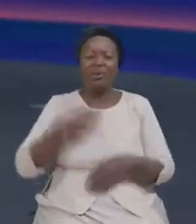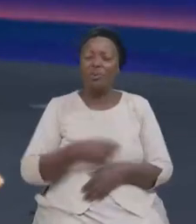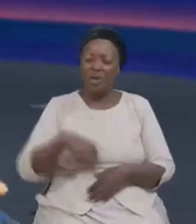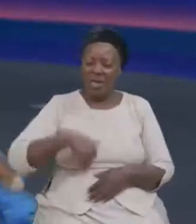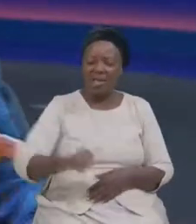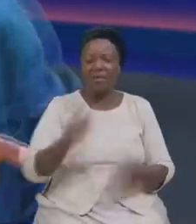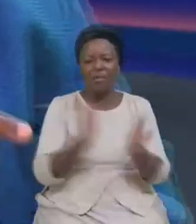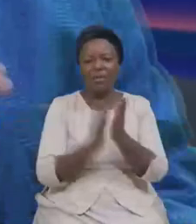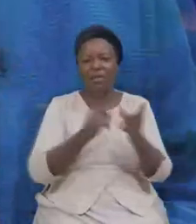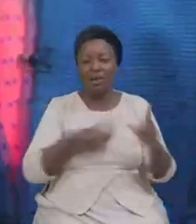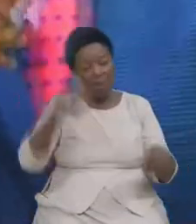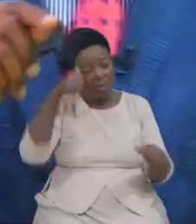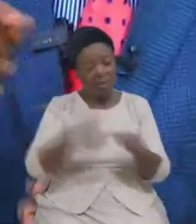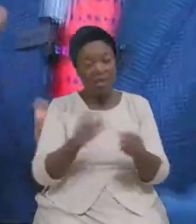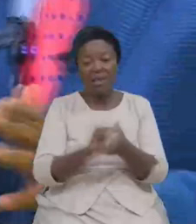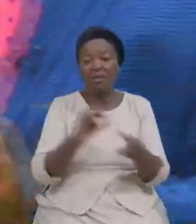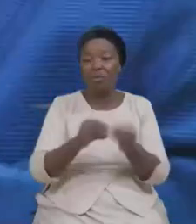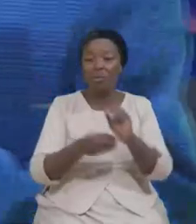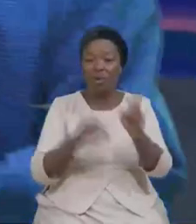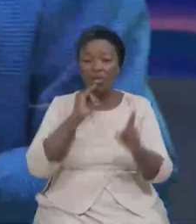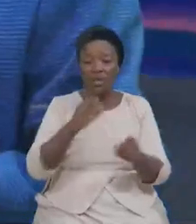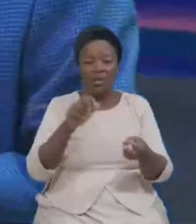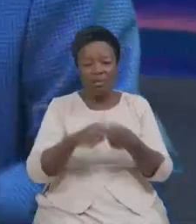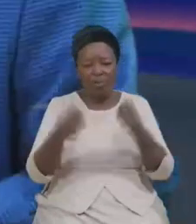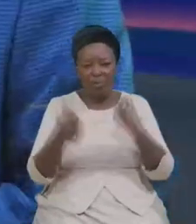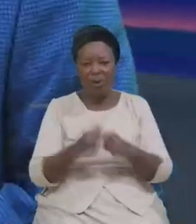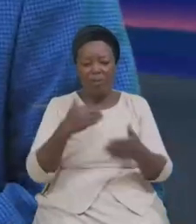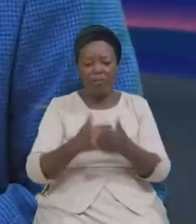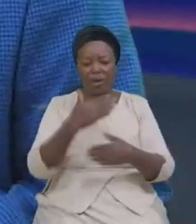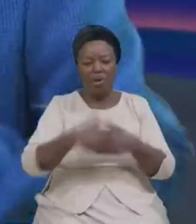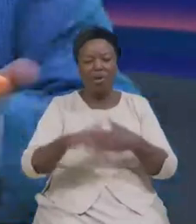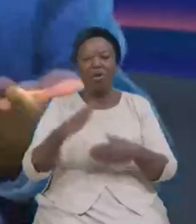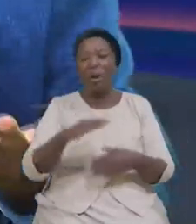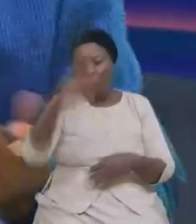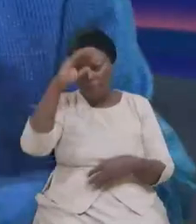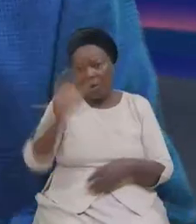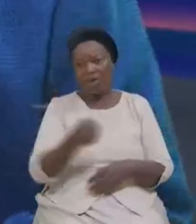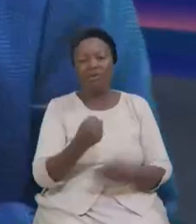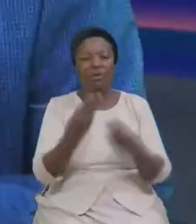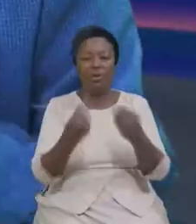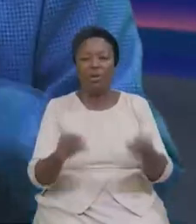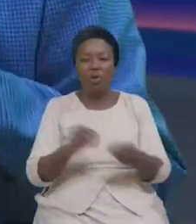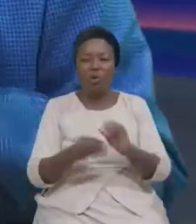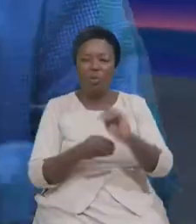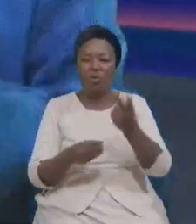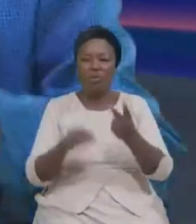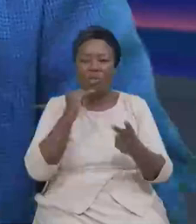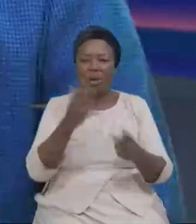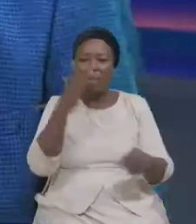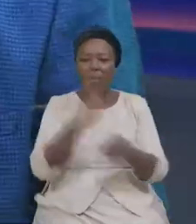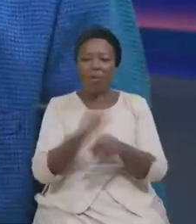Rappelez-vous premièrement les problèmes qui dépassent les solutions humaines. Deuxièmement, les promesses tenues pour les